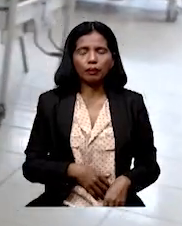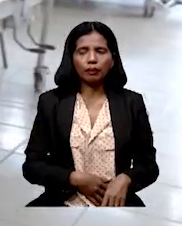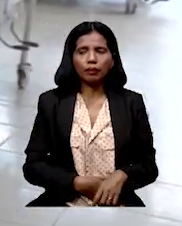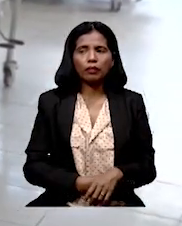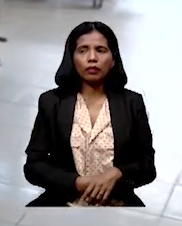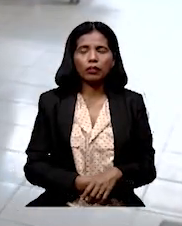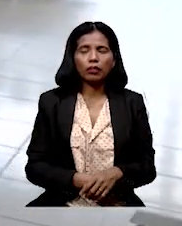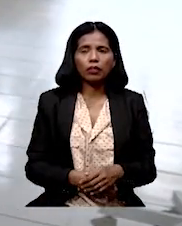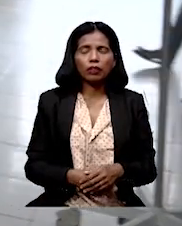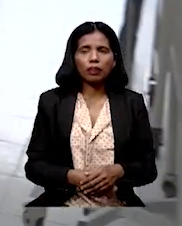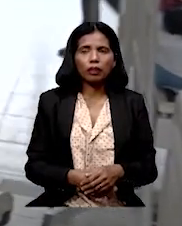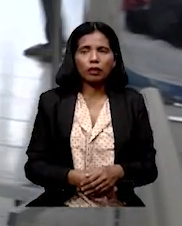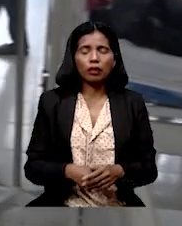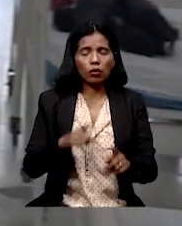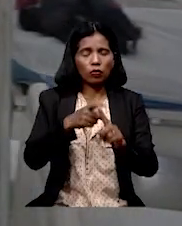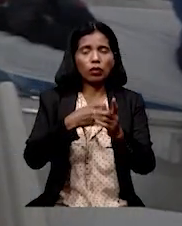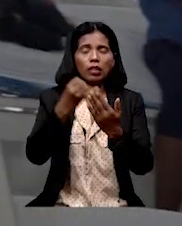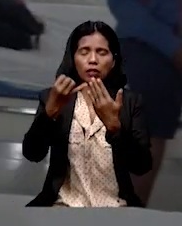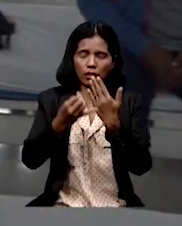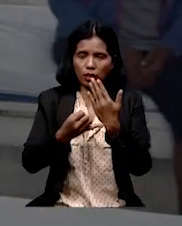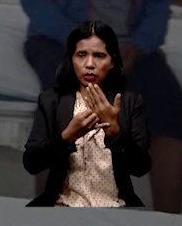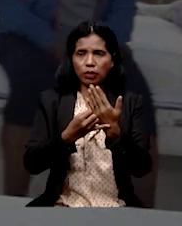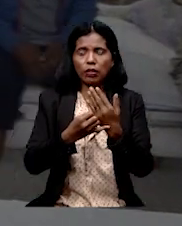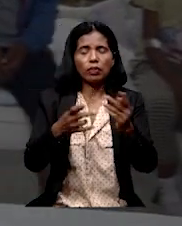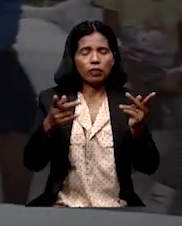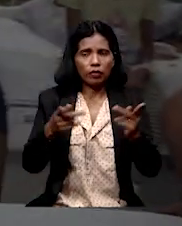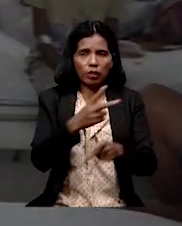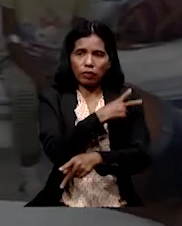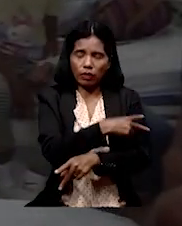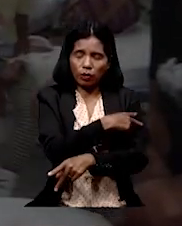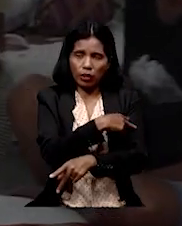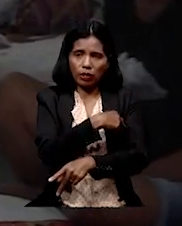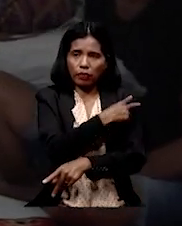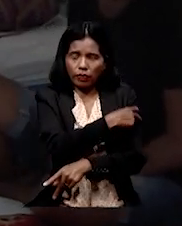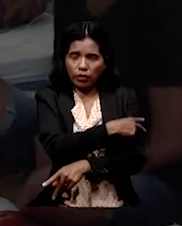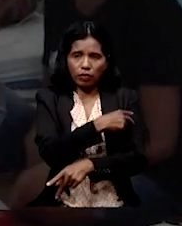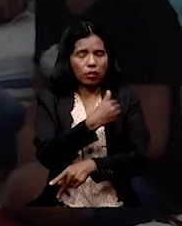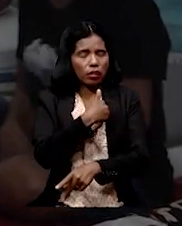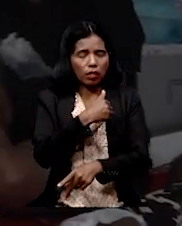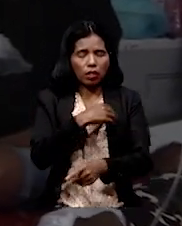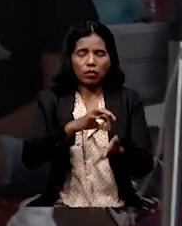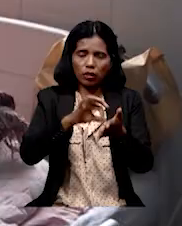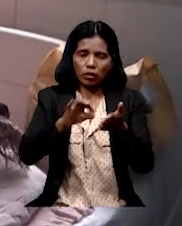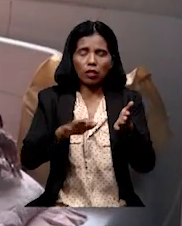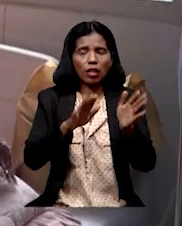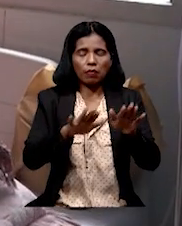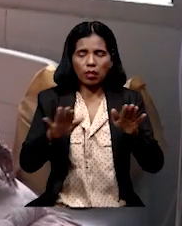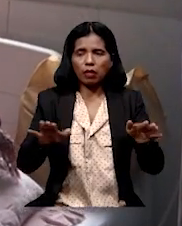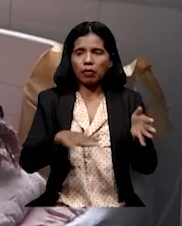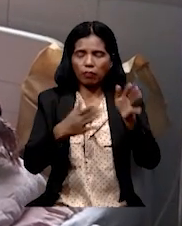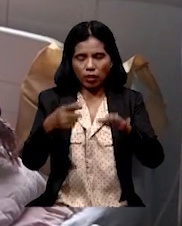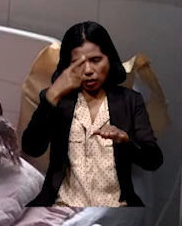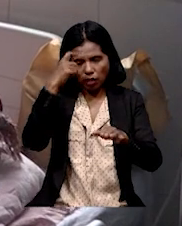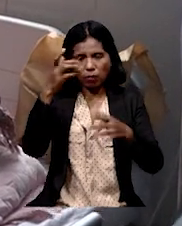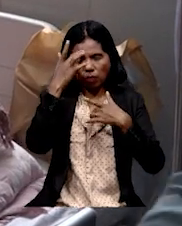Durante fulan janeiro nilaran Centro internamento Veracruz sedau resiste la barik nebe mate tamba moras tenge. Coordenador